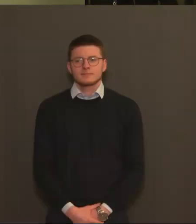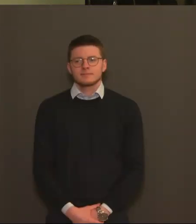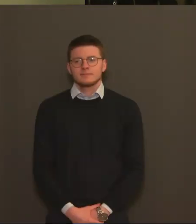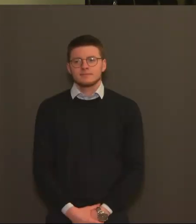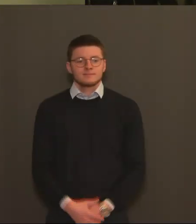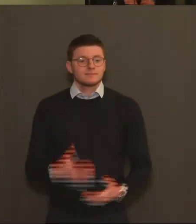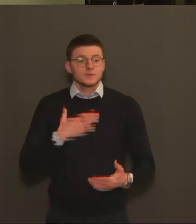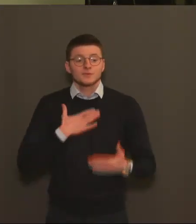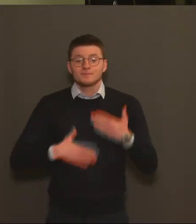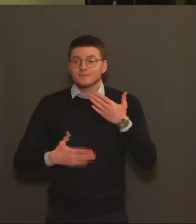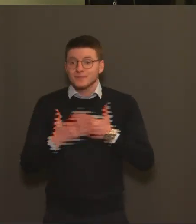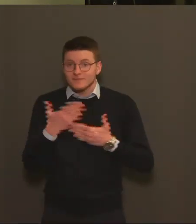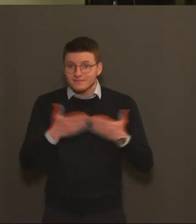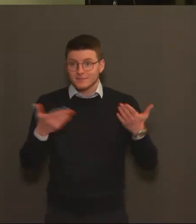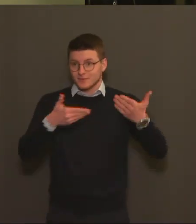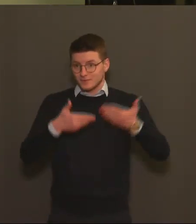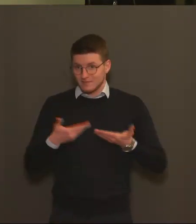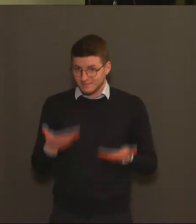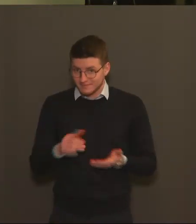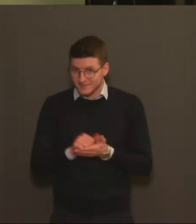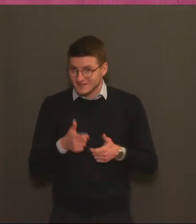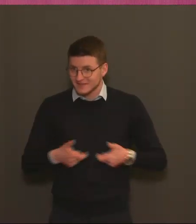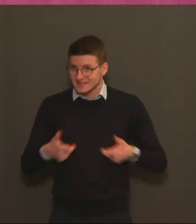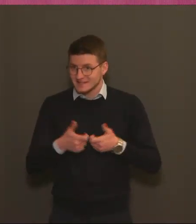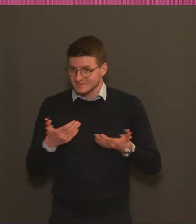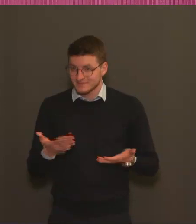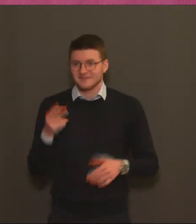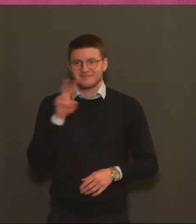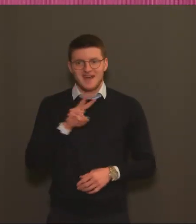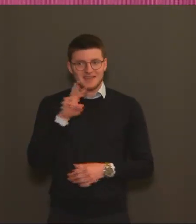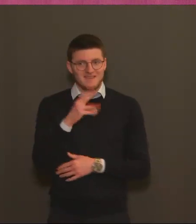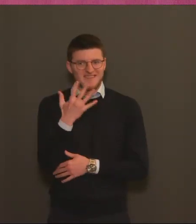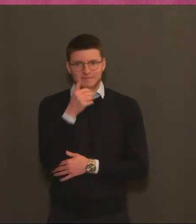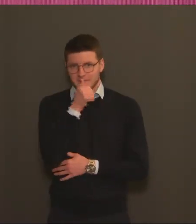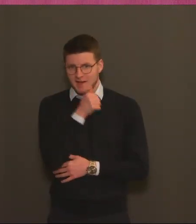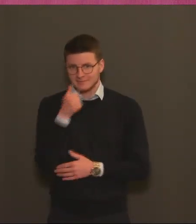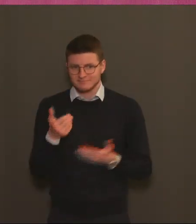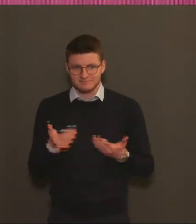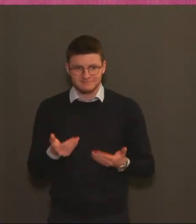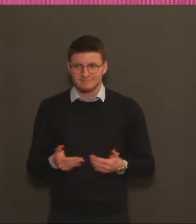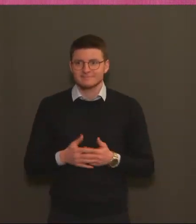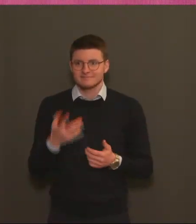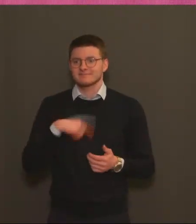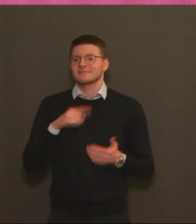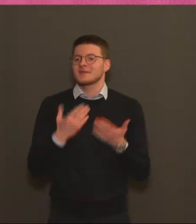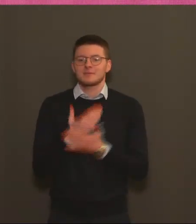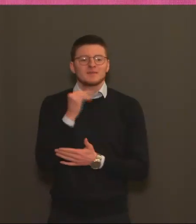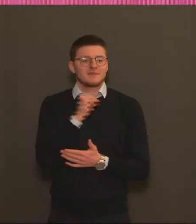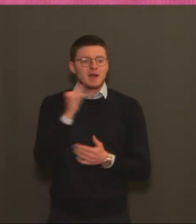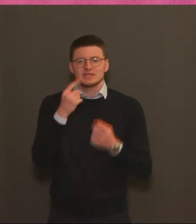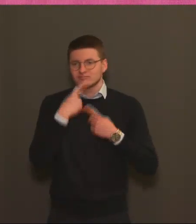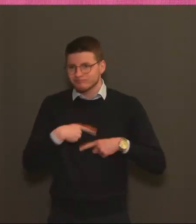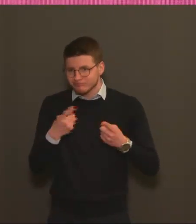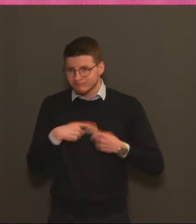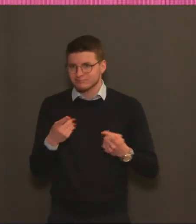Goedemorgen, welkom op deze persconferentie op vrijdag 5 maart, waarin we jullie een stand van zaken geven van de pandemie in